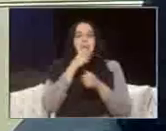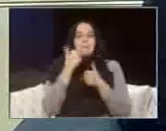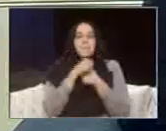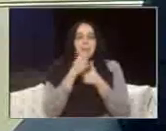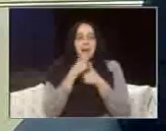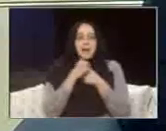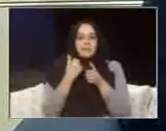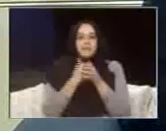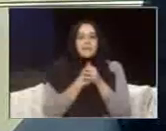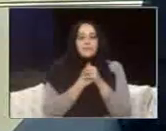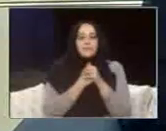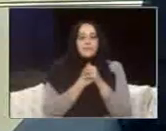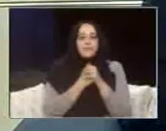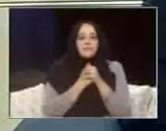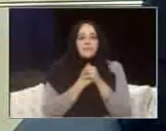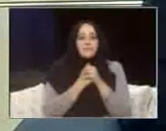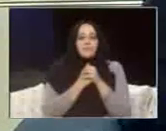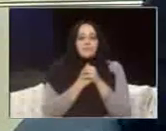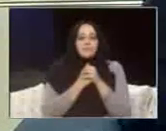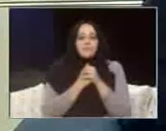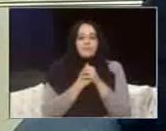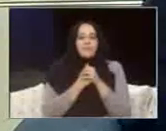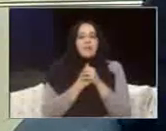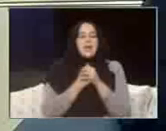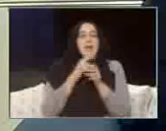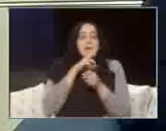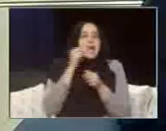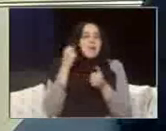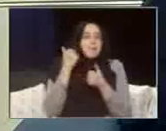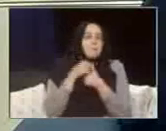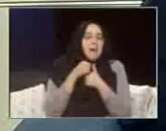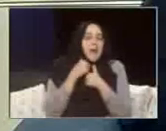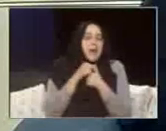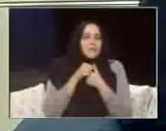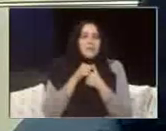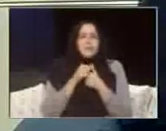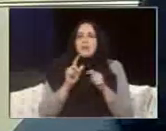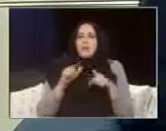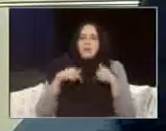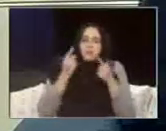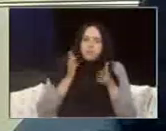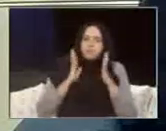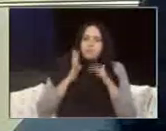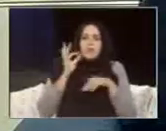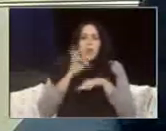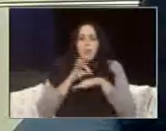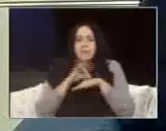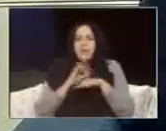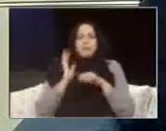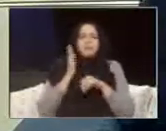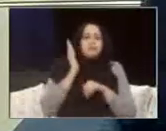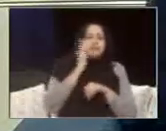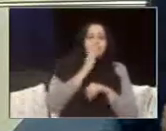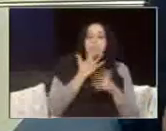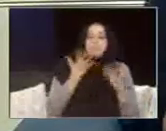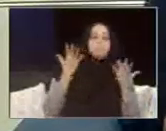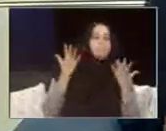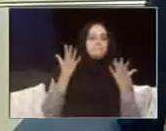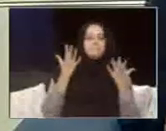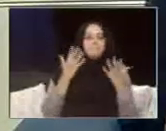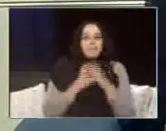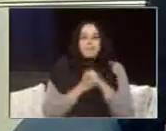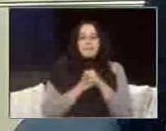نقدرش نوصل كفاح جريمة بها الوقاية، ما نقدرش نهضر لك